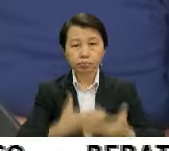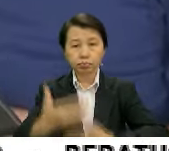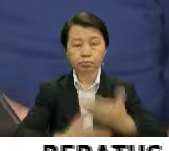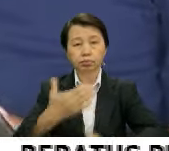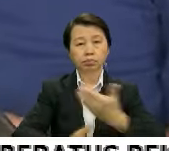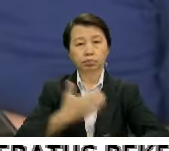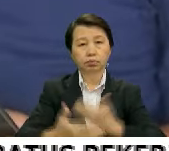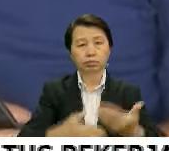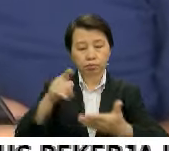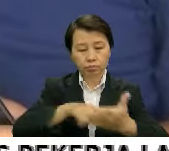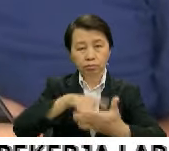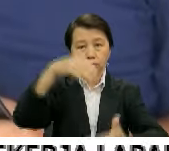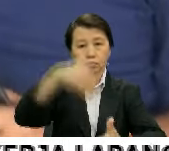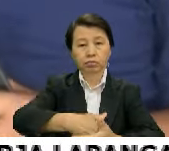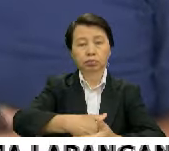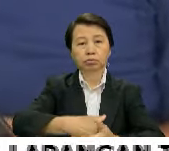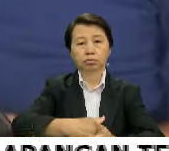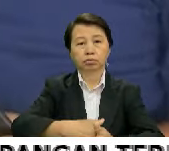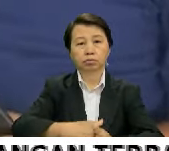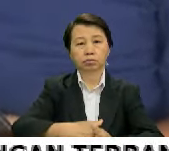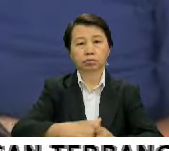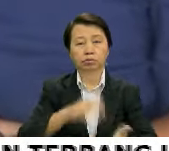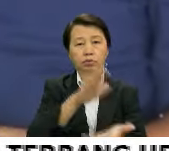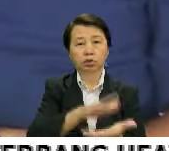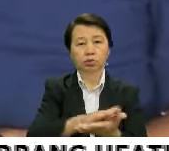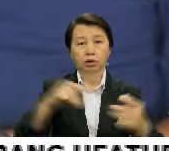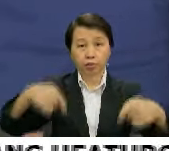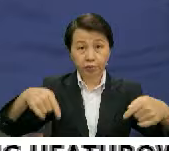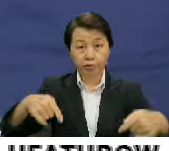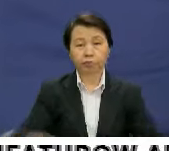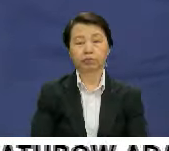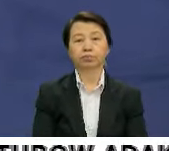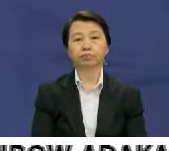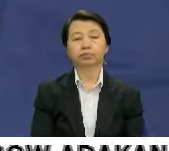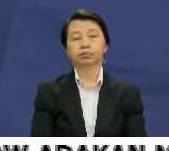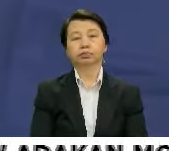perjalanan pengundian di Sekolah Kebangsaan Bubul ini?